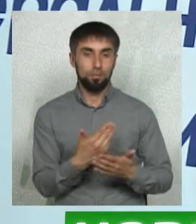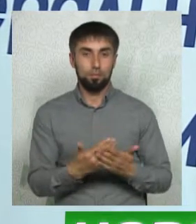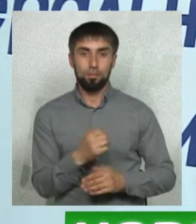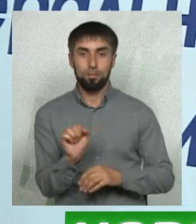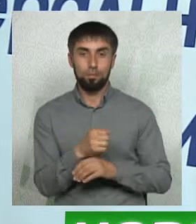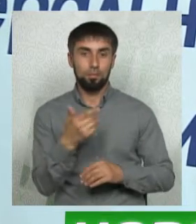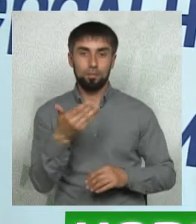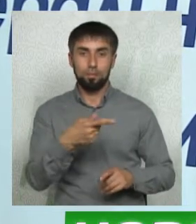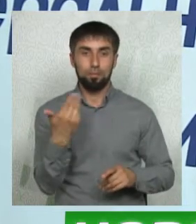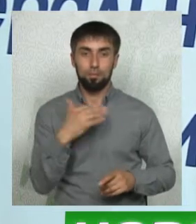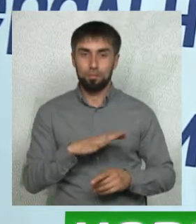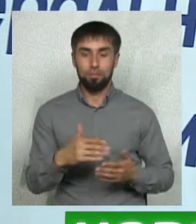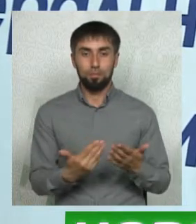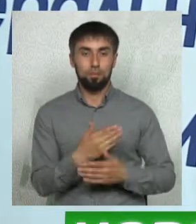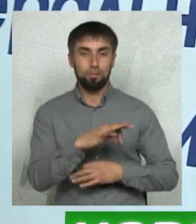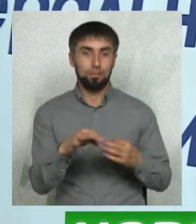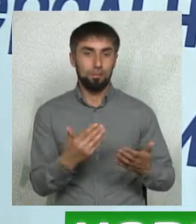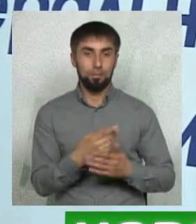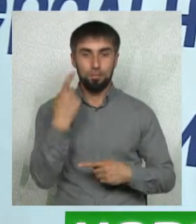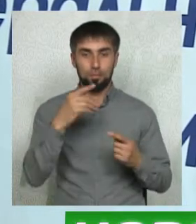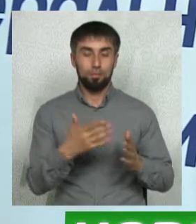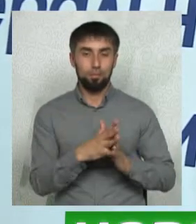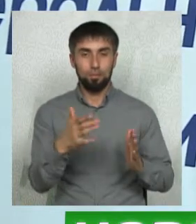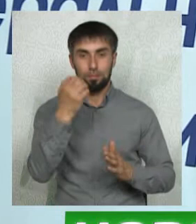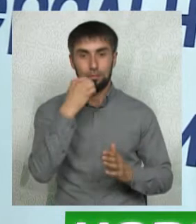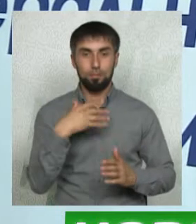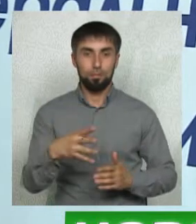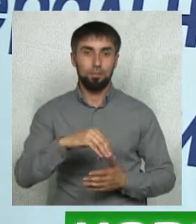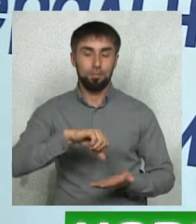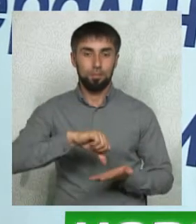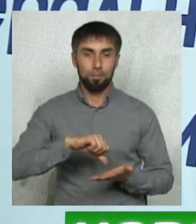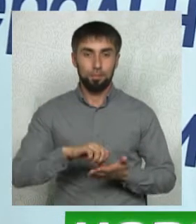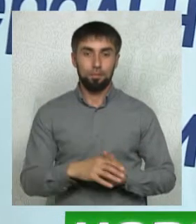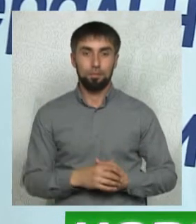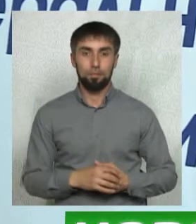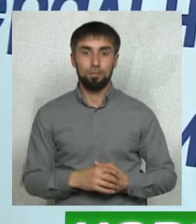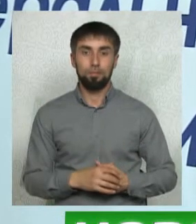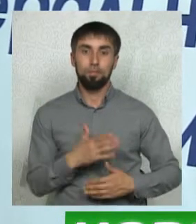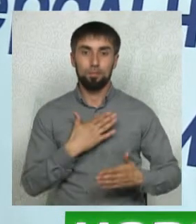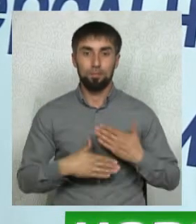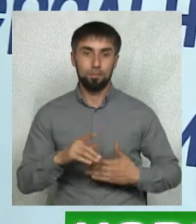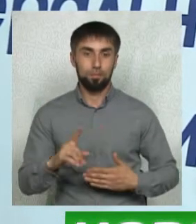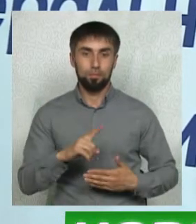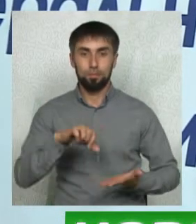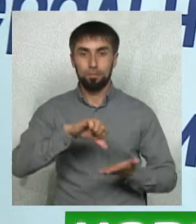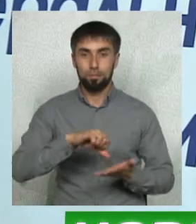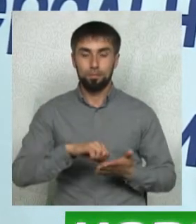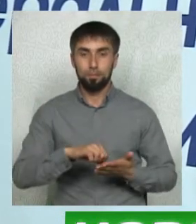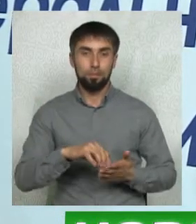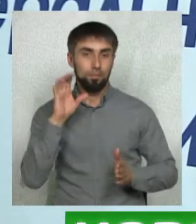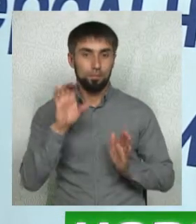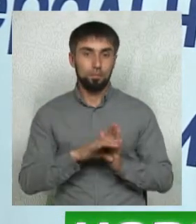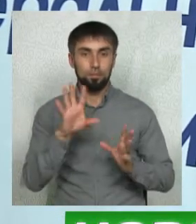до этого еще не было, новые проекты, новые идеи. За это большое спасибо всем участникам. Порадовало, что участники прислушались